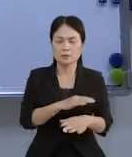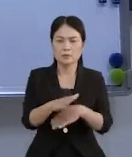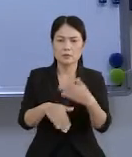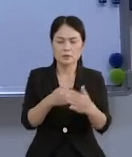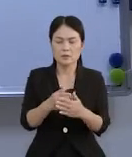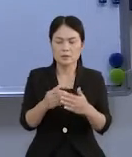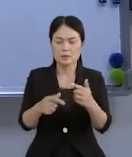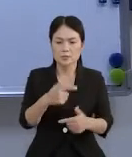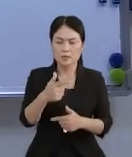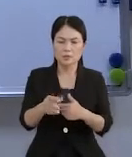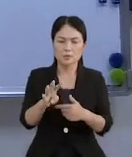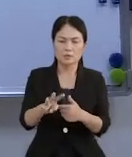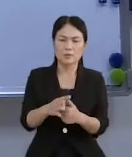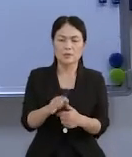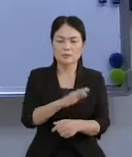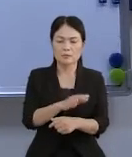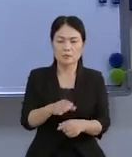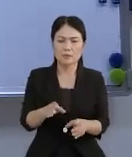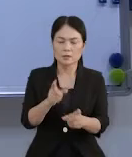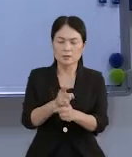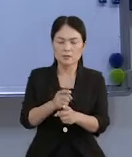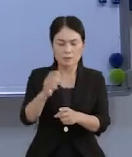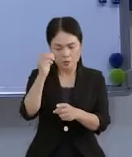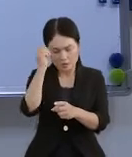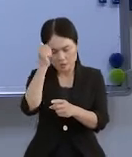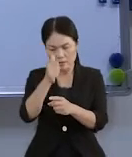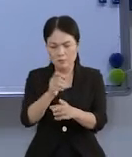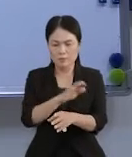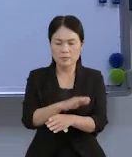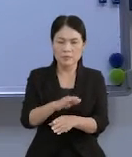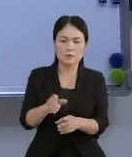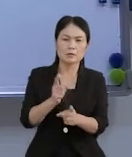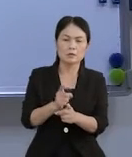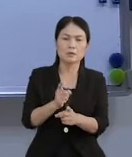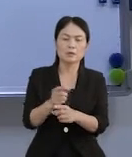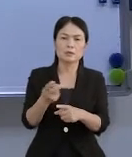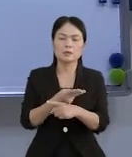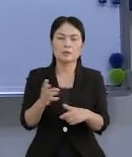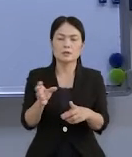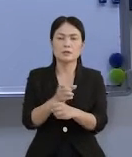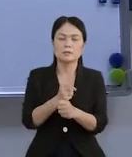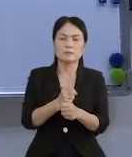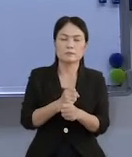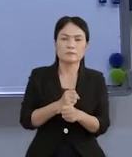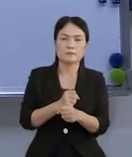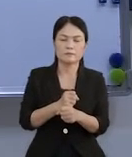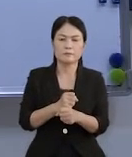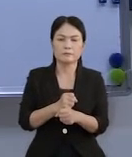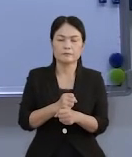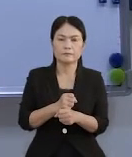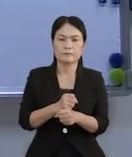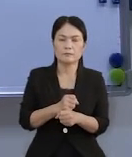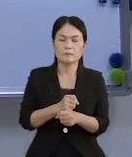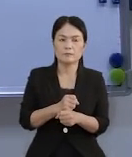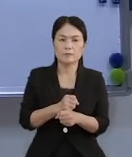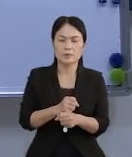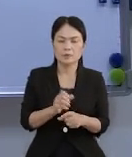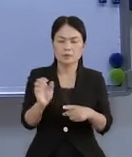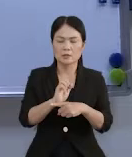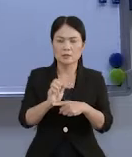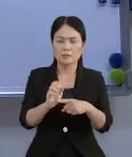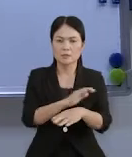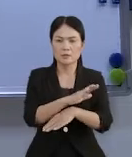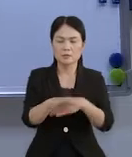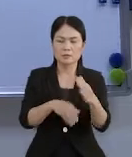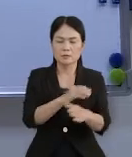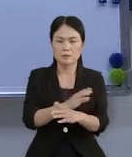on ní cứ chưa chấm hiên tiếng bún đại côn trời tròn chấm hai côn trời ăn vọt ở bàn krup chầm nào tiếng on